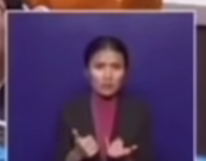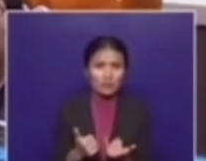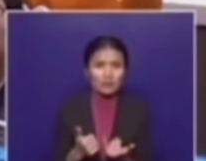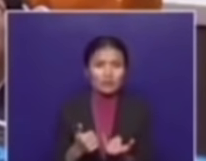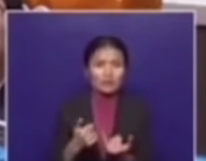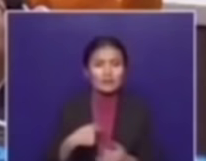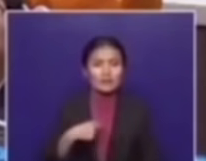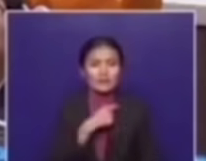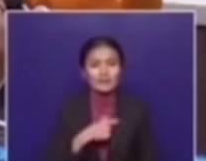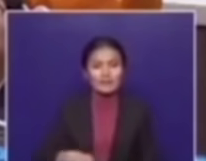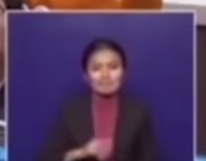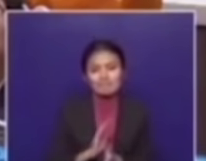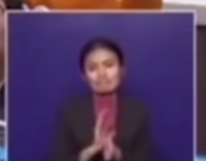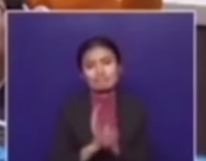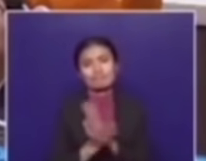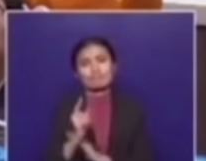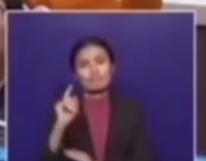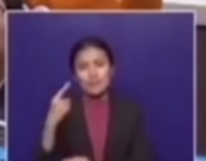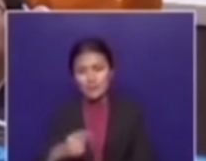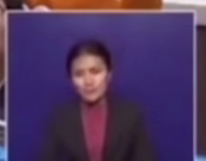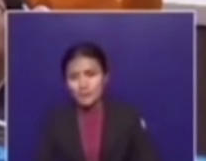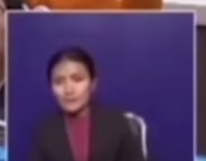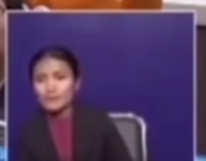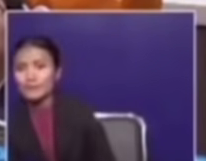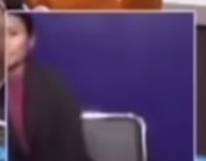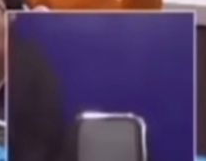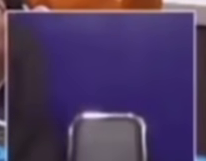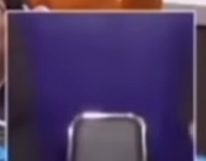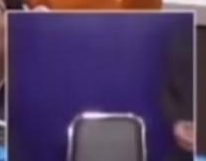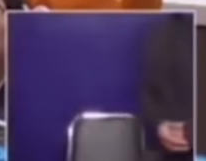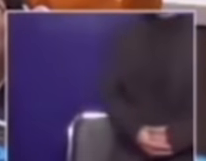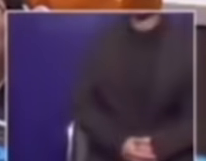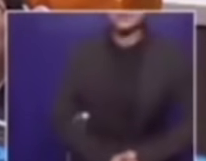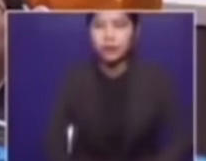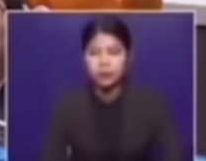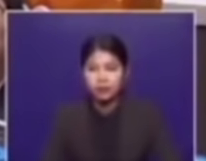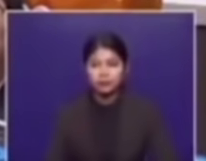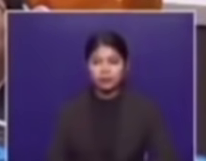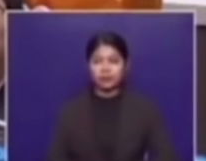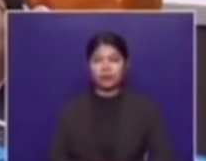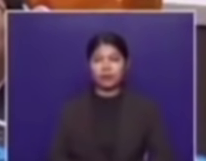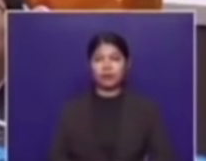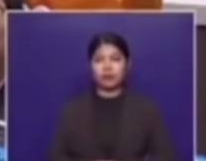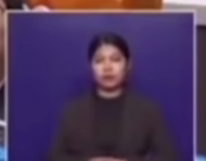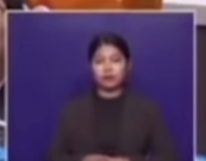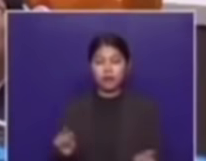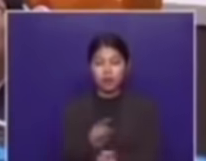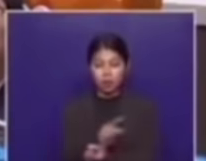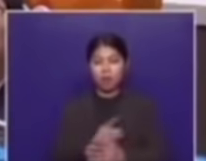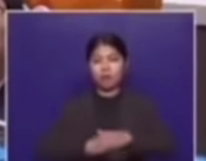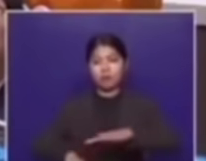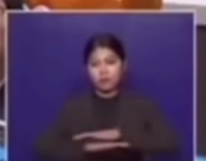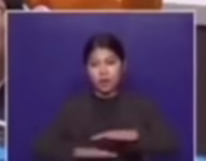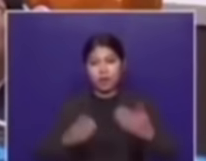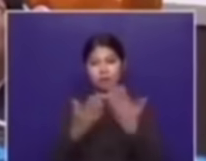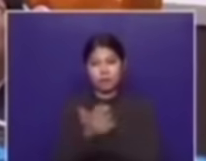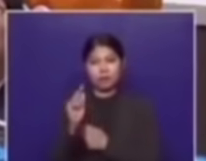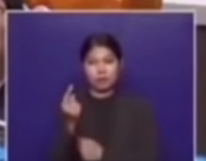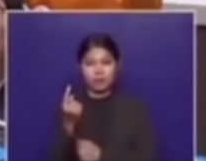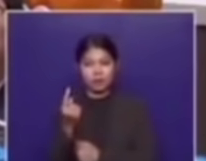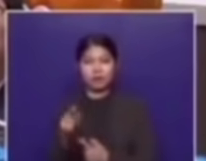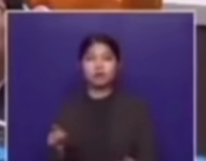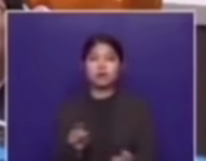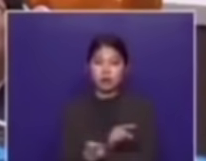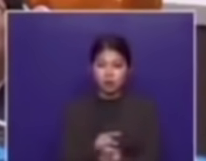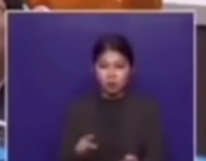ยเมื่อสภาพความเป็นจริงและรากฐานของสังคมได้เปลี่ยนไปแล้วสังคมจำ